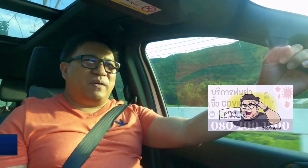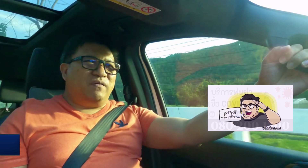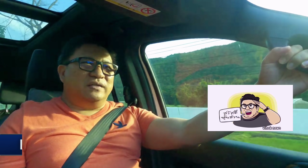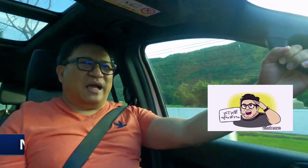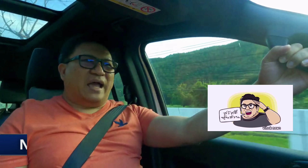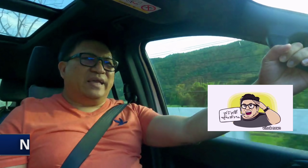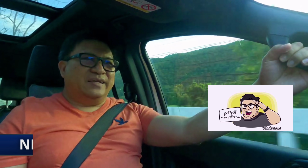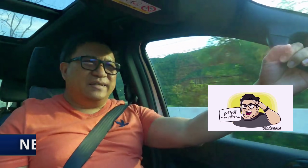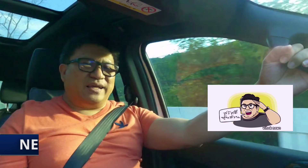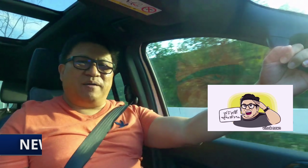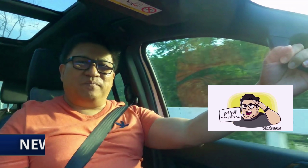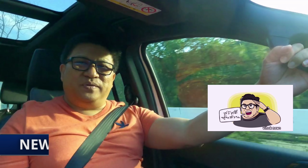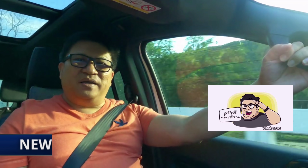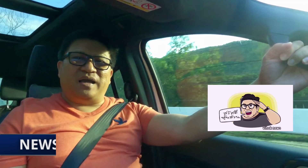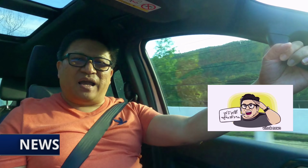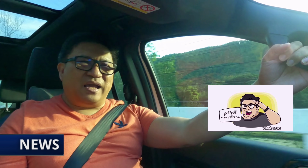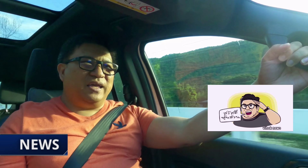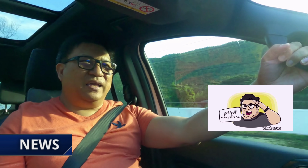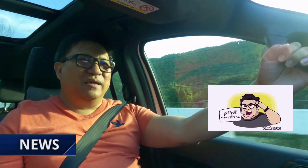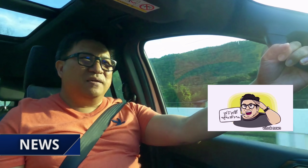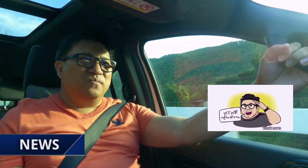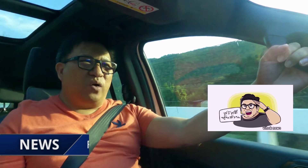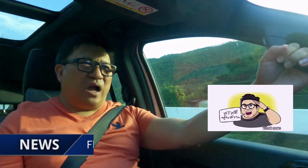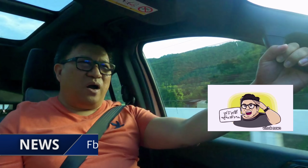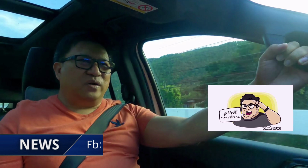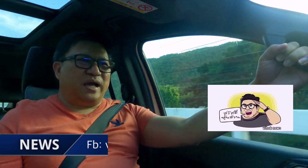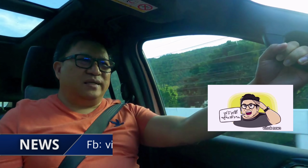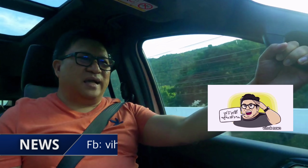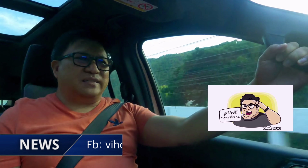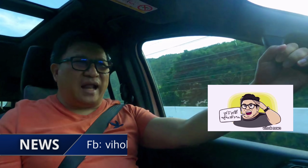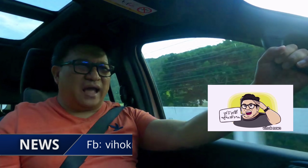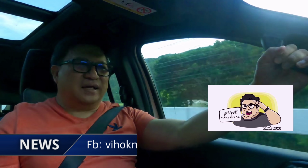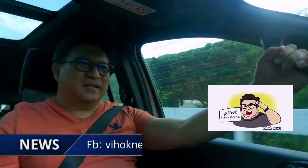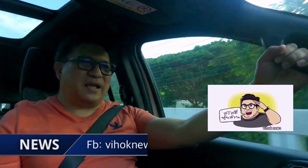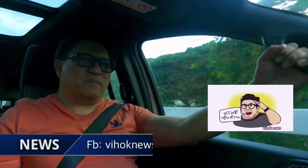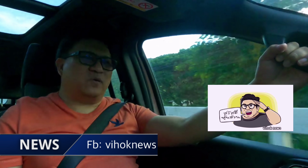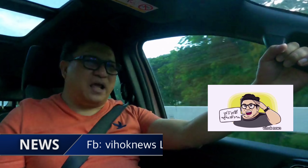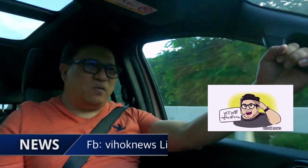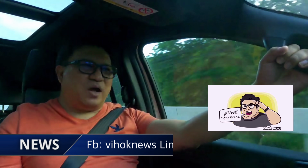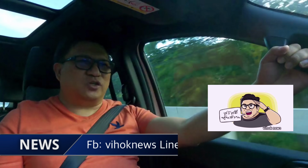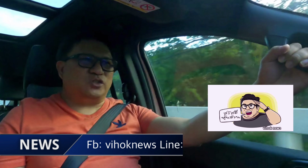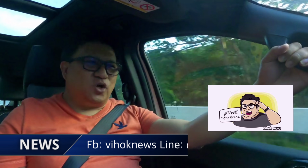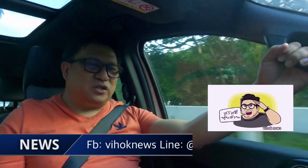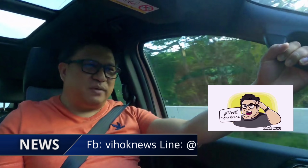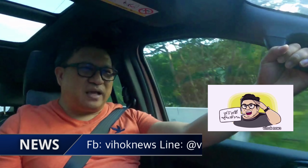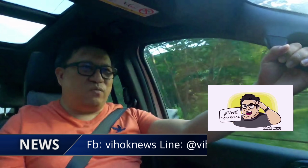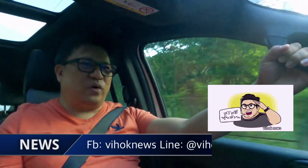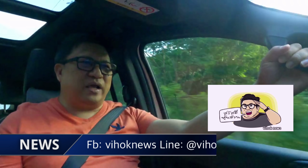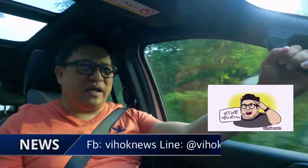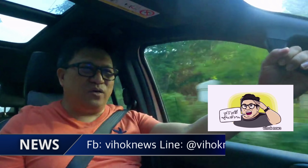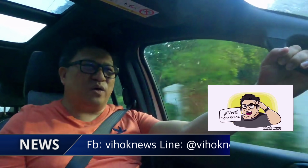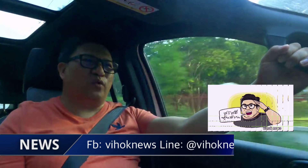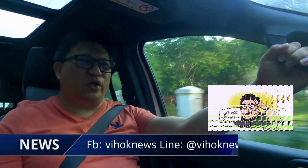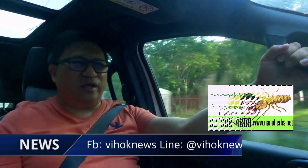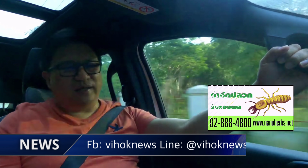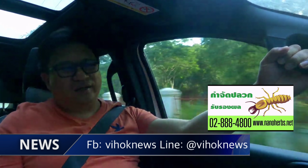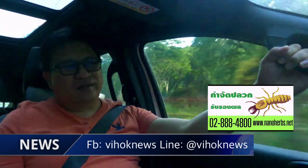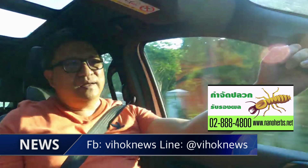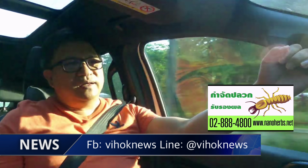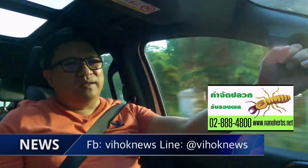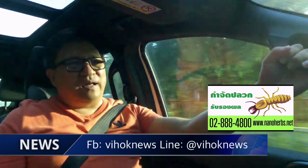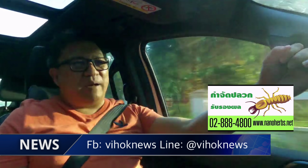อกว่าการที่ไปวางใจนะครับเพื่อให้พวกเขาได้ชัยชนะนะครับโดยอ้างว่าส.ส.จะไม่กล้าโหวตให้นายกรั